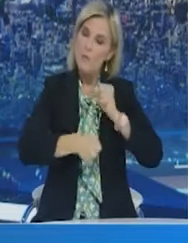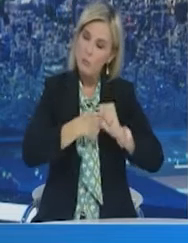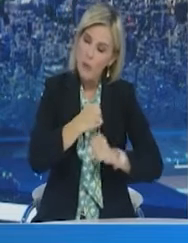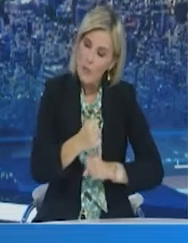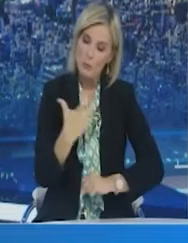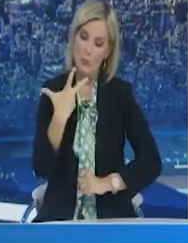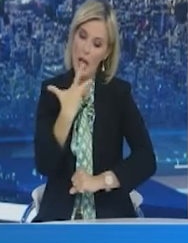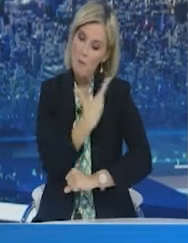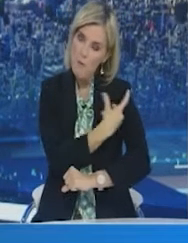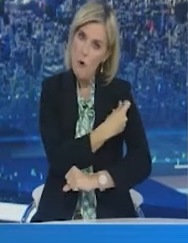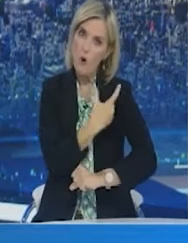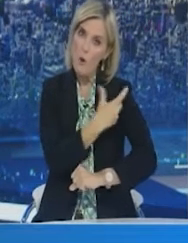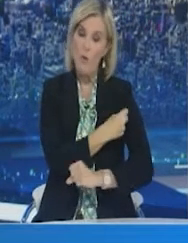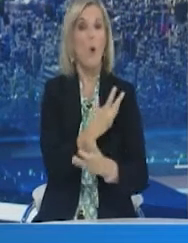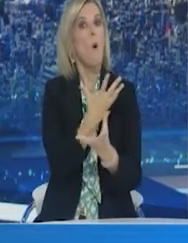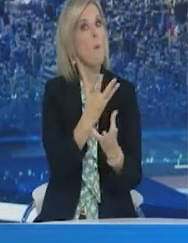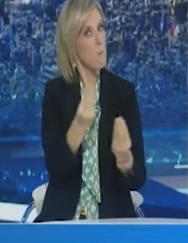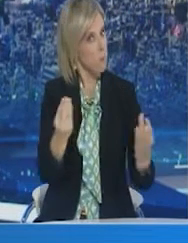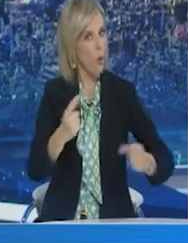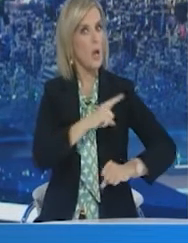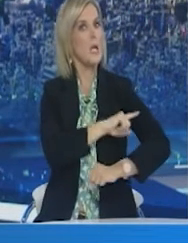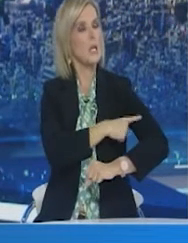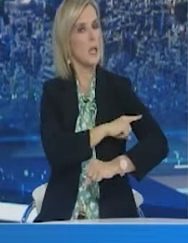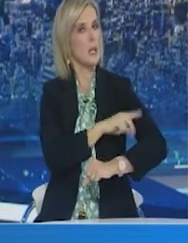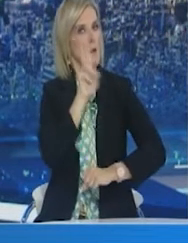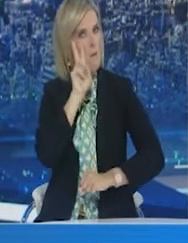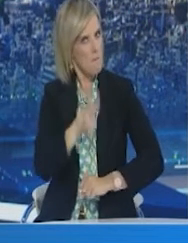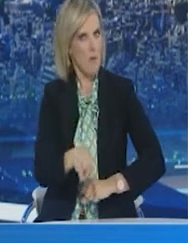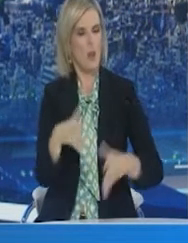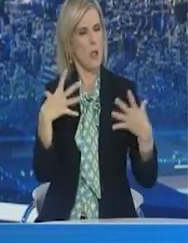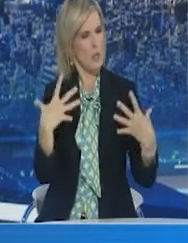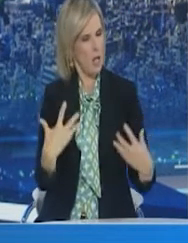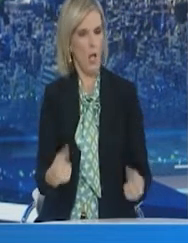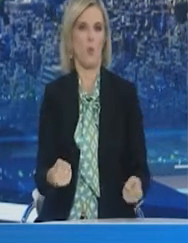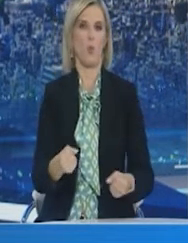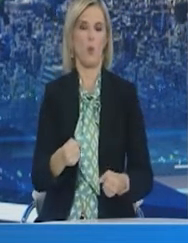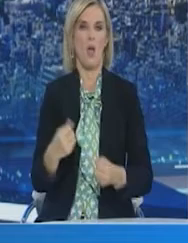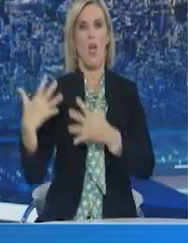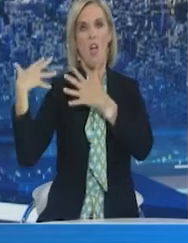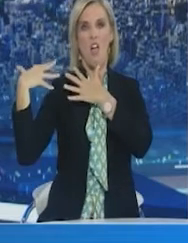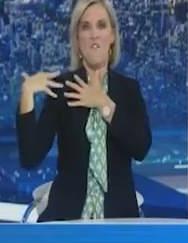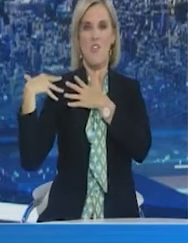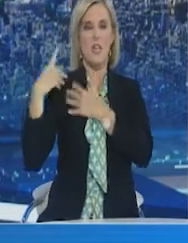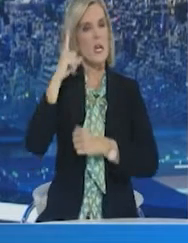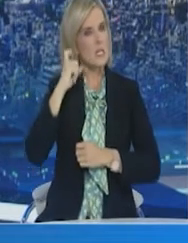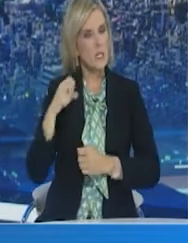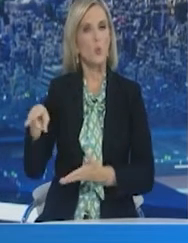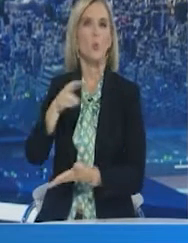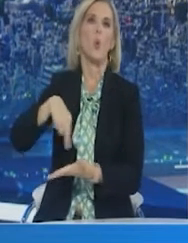Η μεγάλη πλειονότητα των υγειονομικών, αποδεικνύοντας υψηλή ευθύνη και αναγνώριση της αξίας του λειτουργήματος, έχουν ήδη